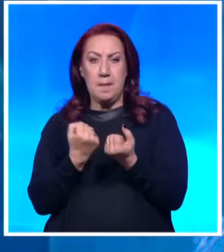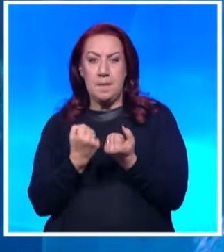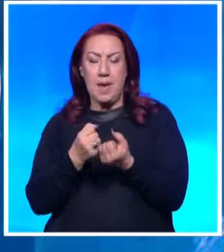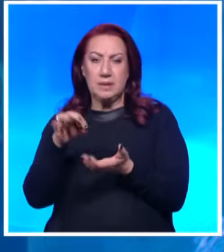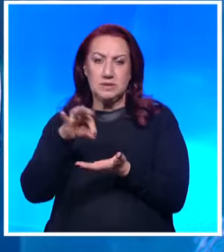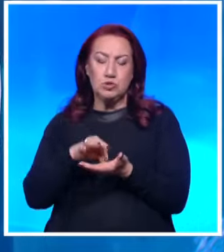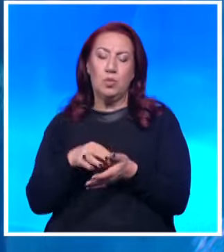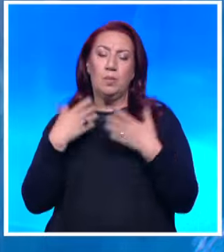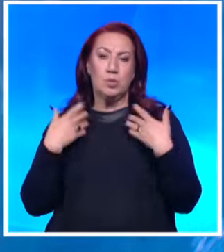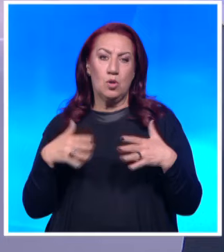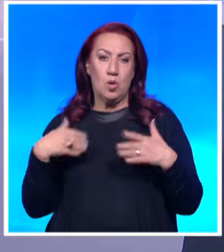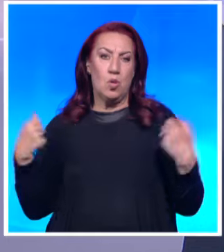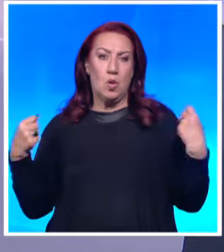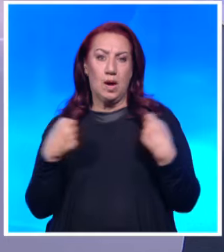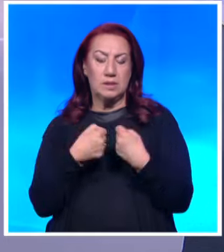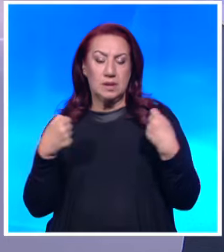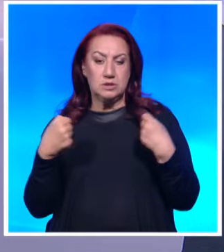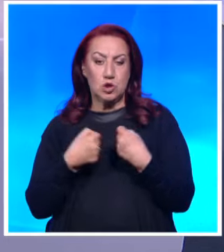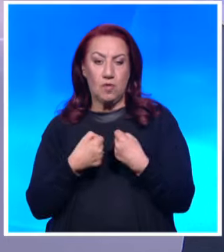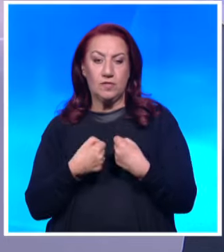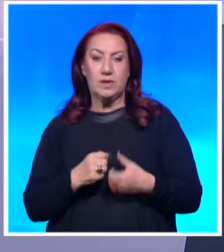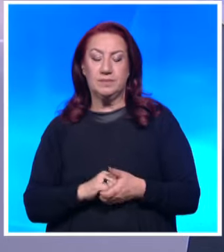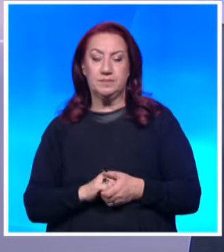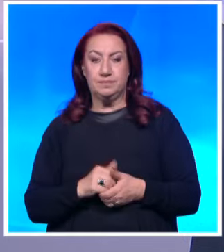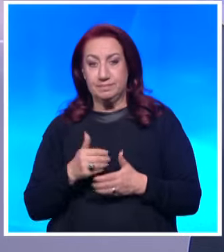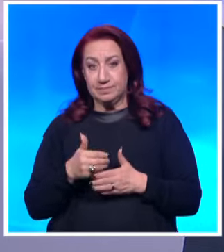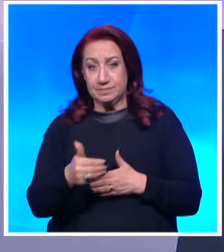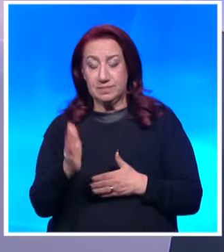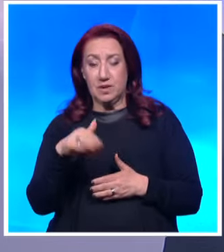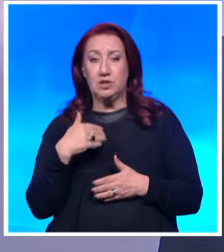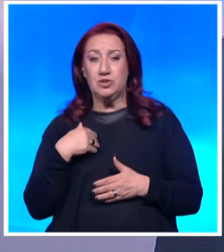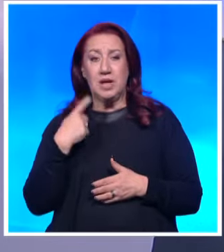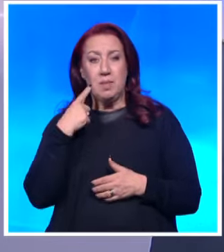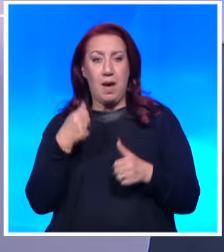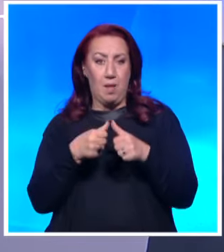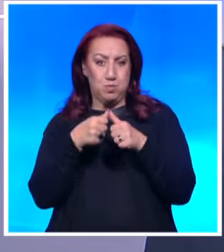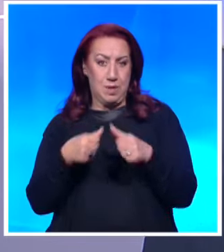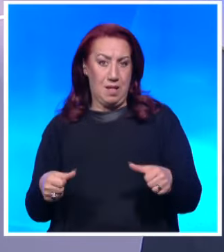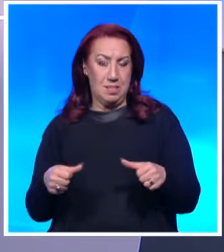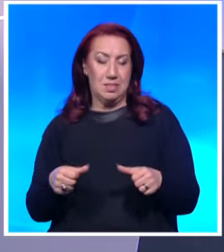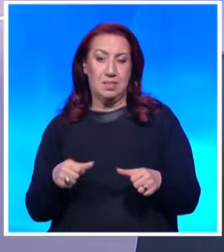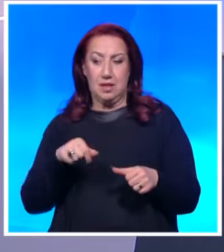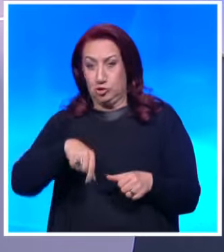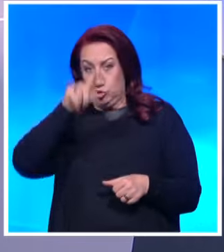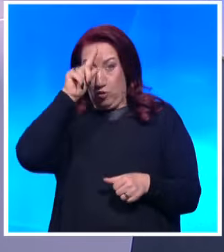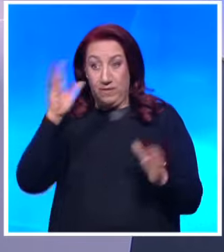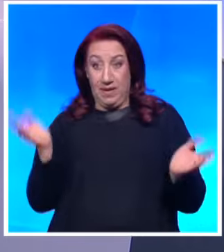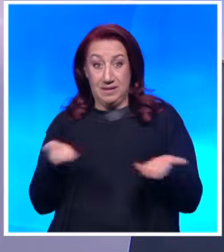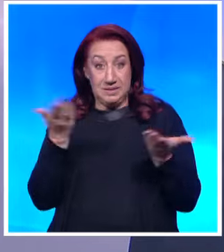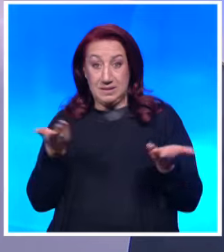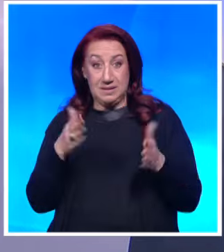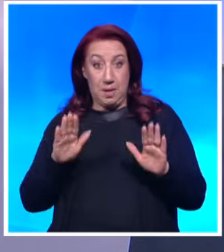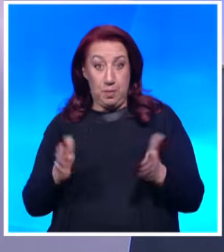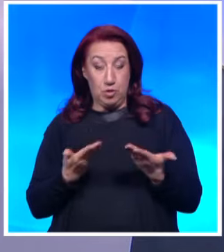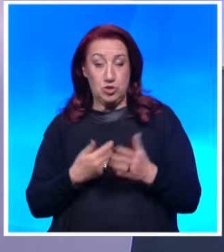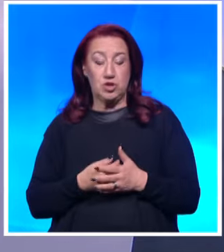травматизъм. Добре, предстоят абитуренските балове. Всъщност те започнаха тази вечер специално в столицата. Имате